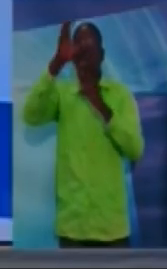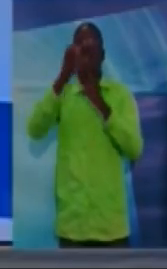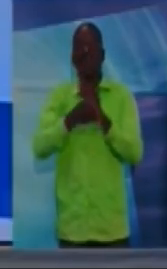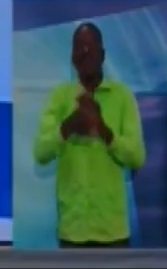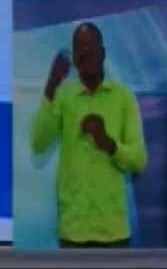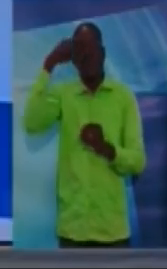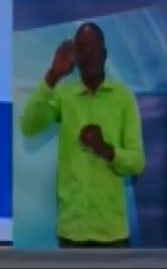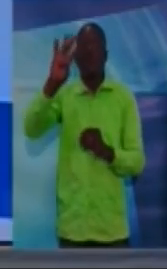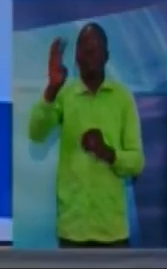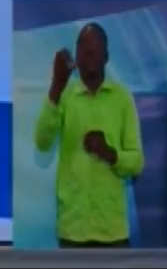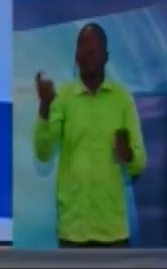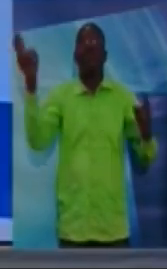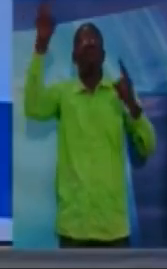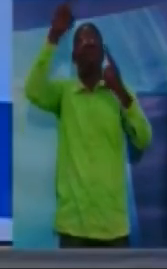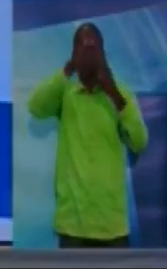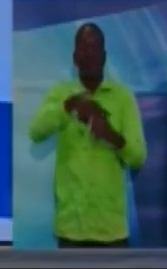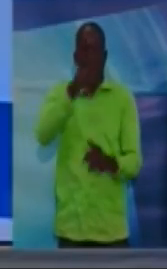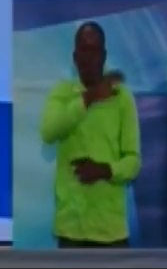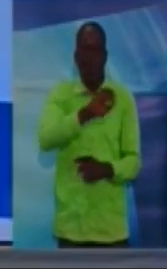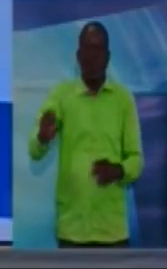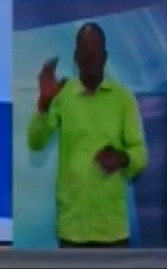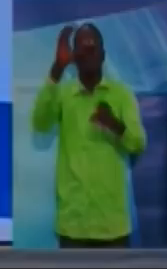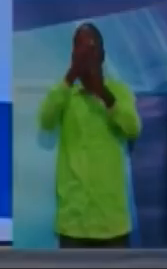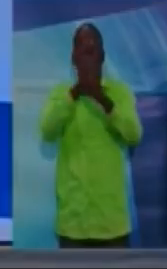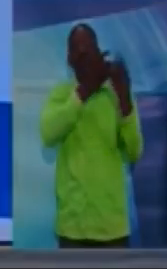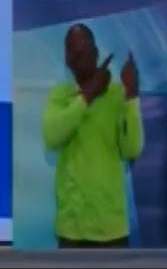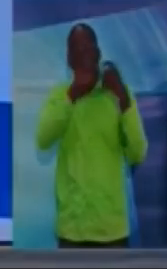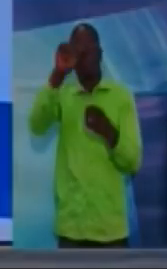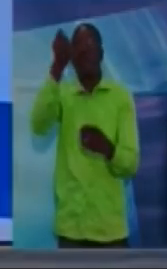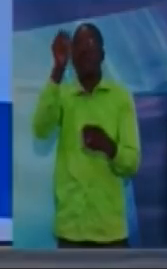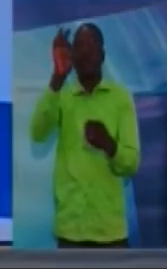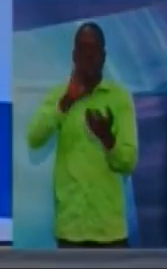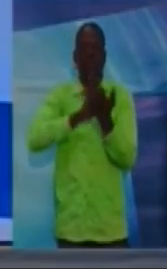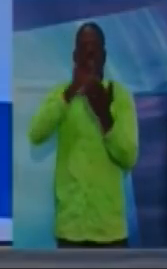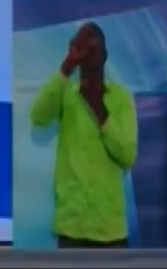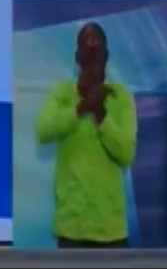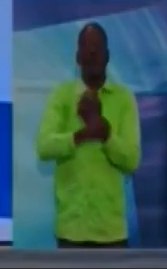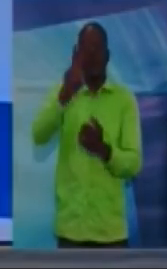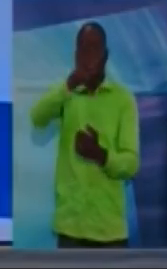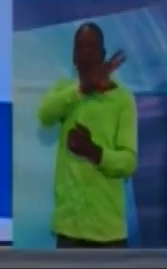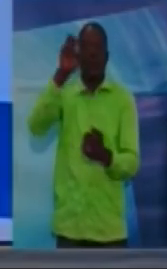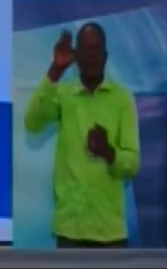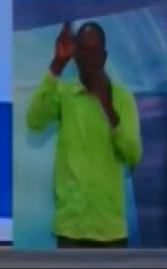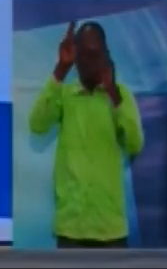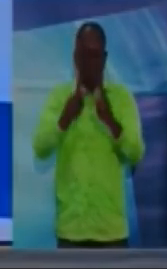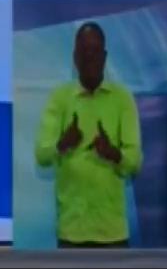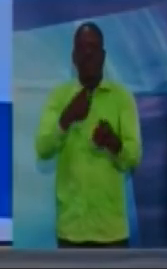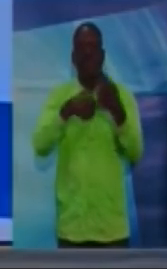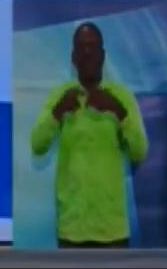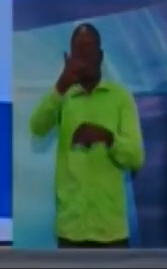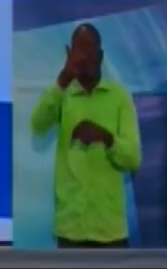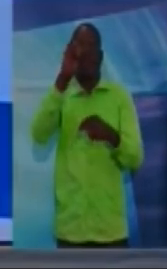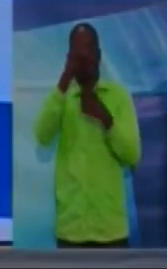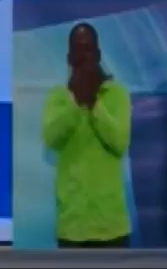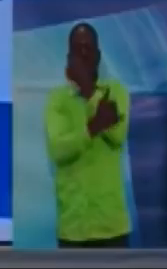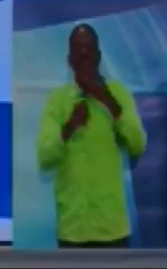son 4e rendez-vous, c'est Ouagadougou qui reçoit depuis le 19 juin 300 engagés venus d'une quarantaine de pays.